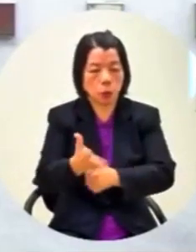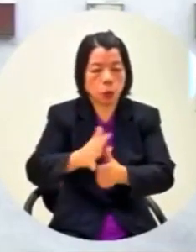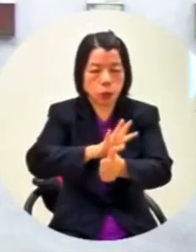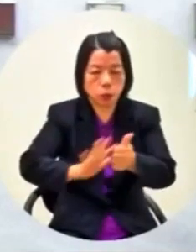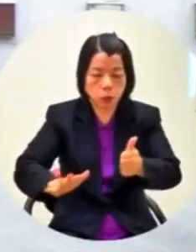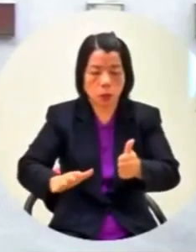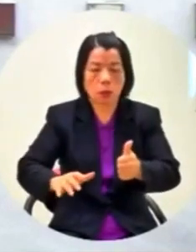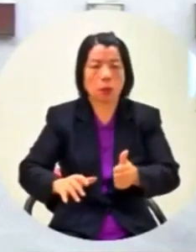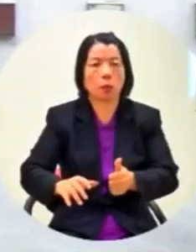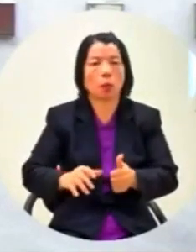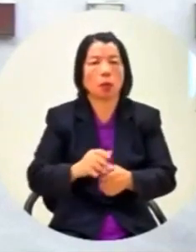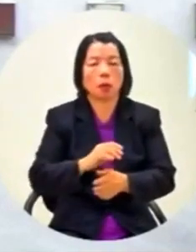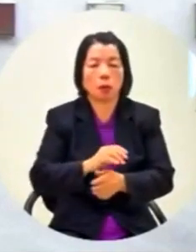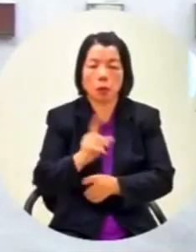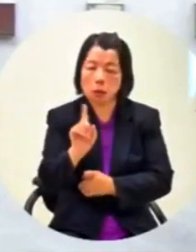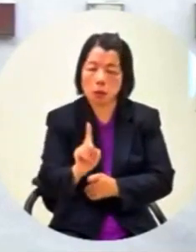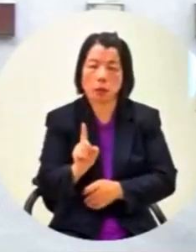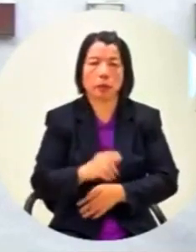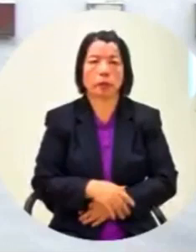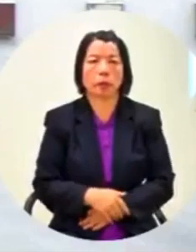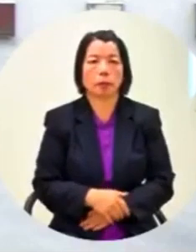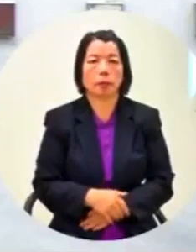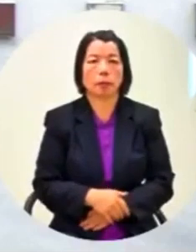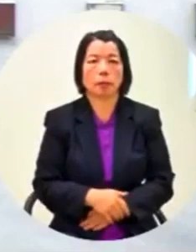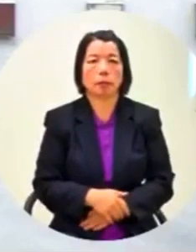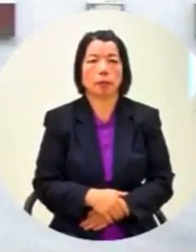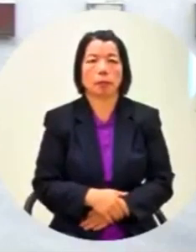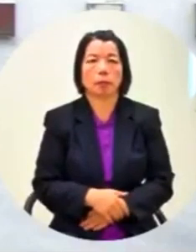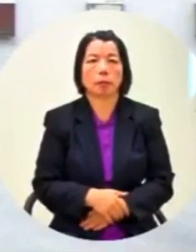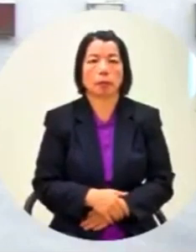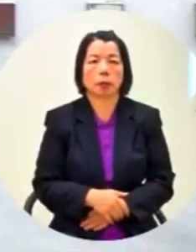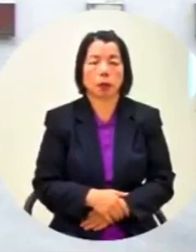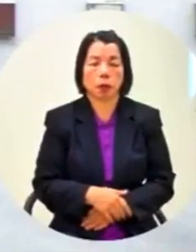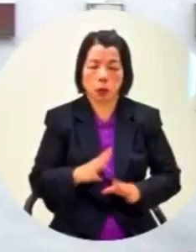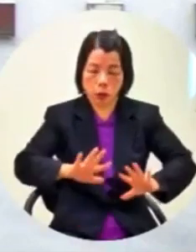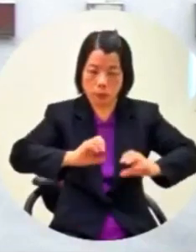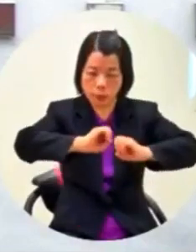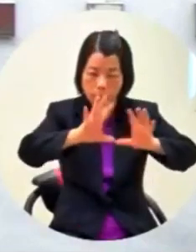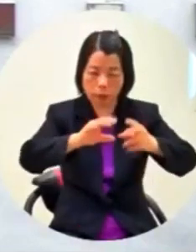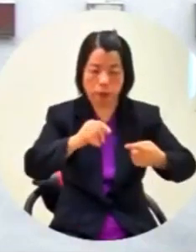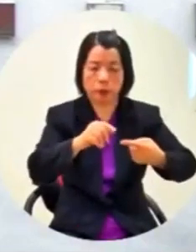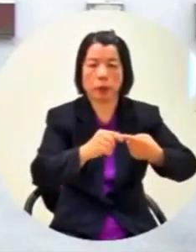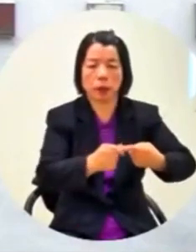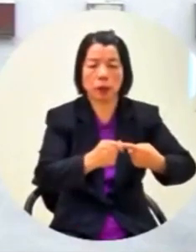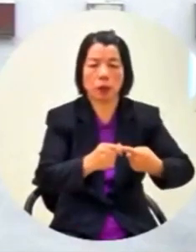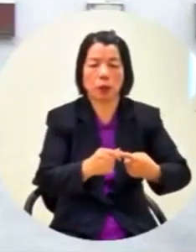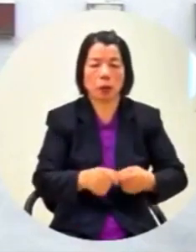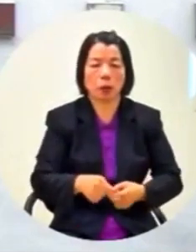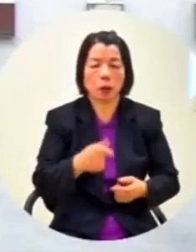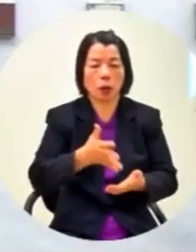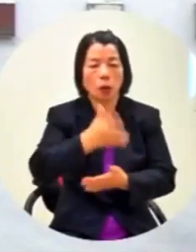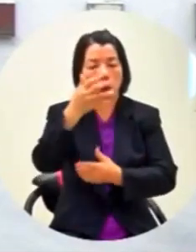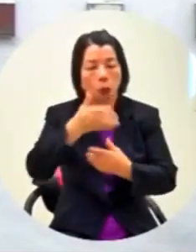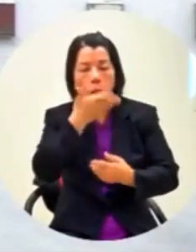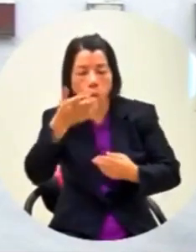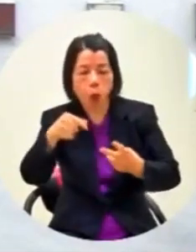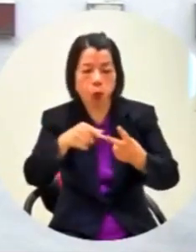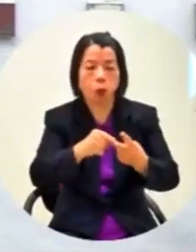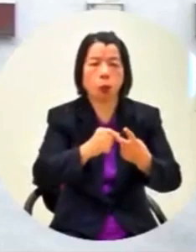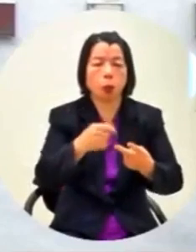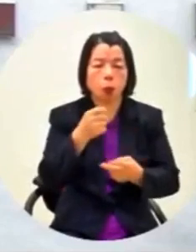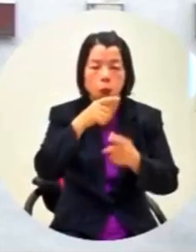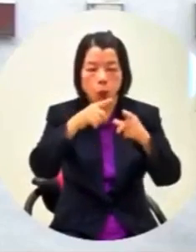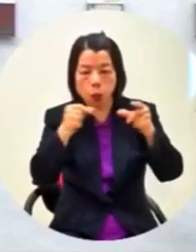别，在这里做一个严肃的报告。我们有旅馆、旅行社、导